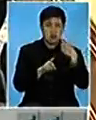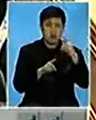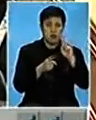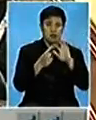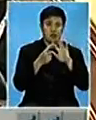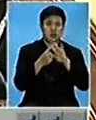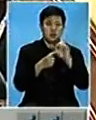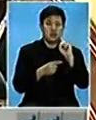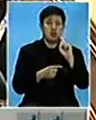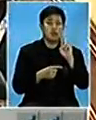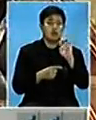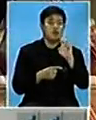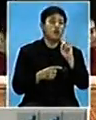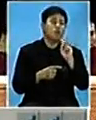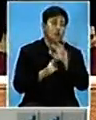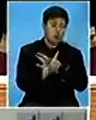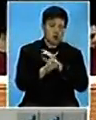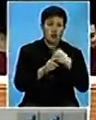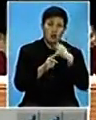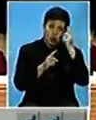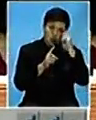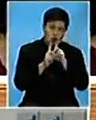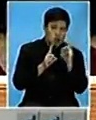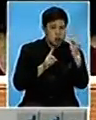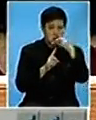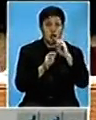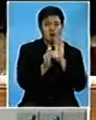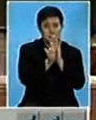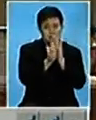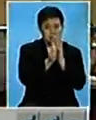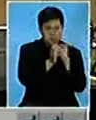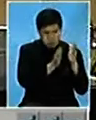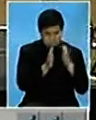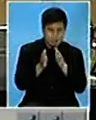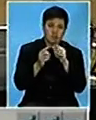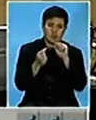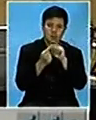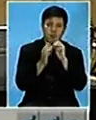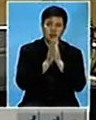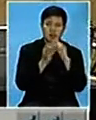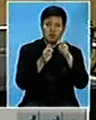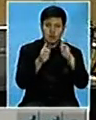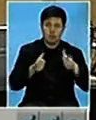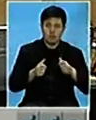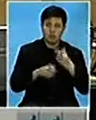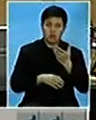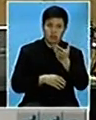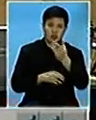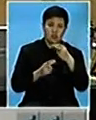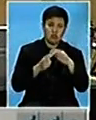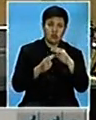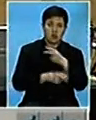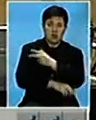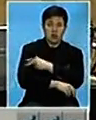าแต่ว่าเลยไปบ้างผมก็พยายามเตือนหลายครั้งนะครับพยายามให้กลับเข้ามาในเนื้อหาเชิญดร.สุภชัยศรีล่